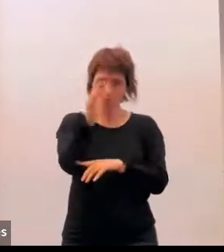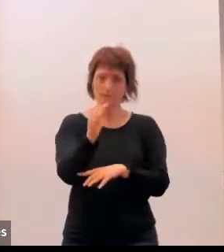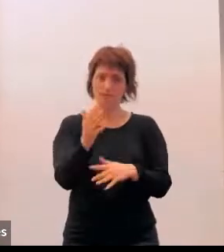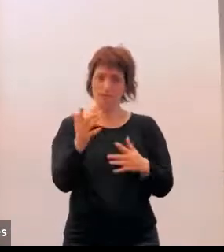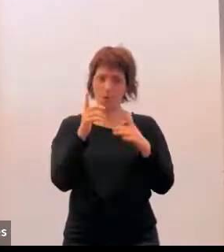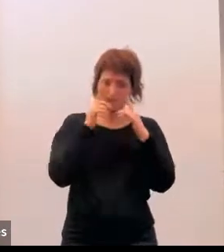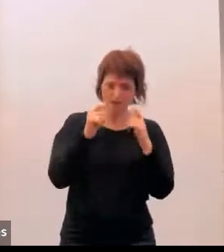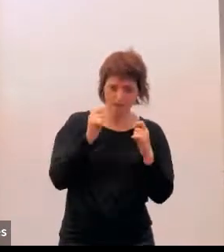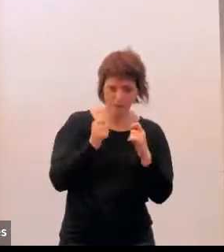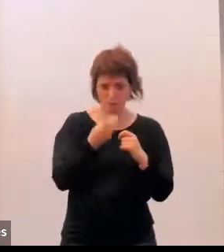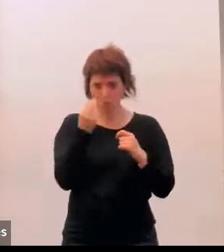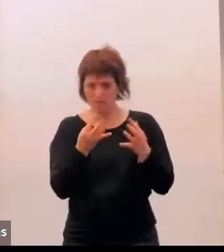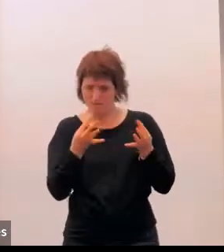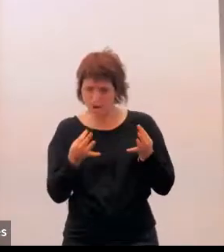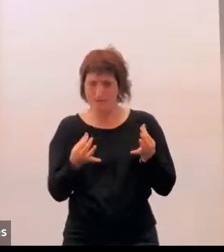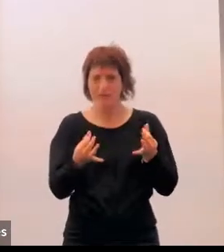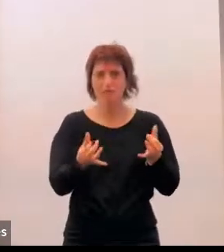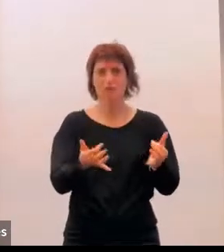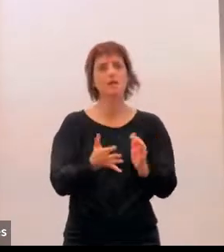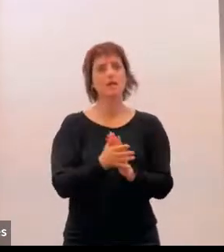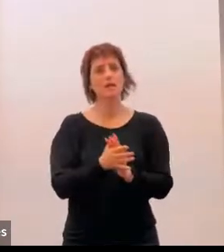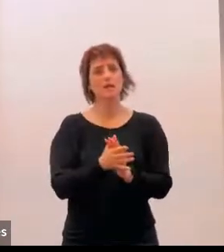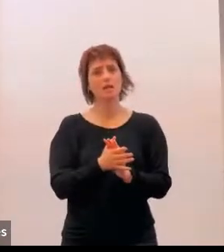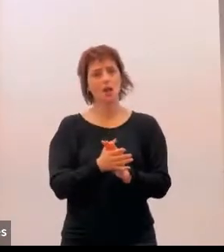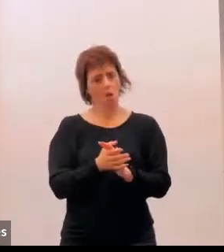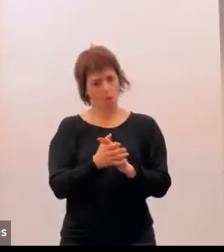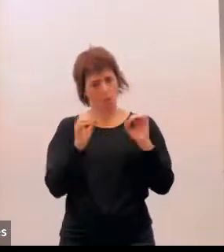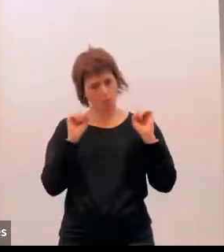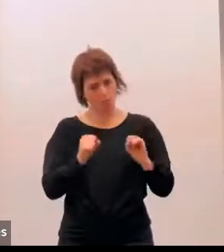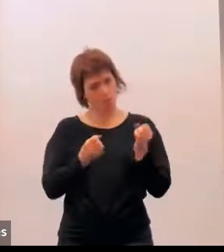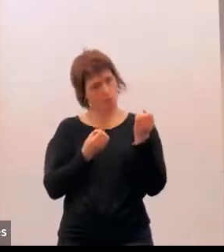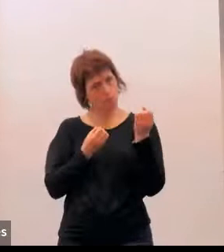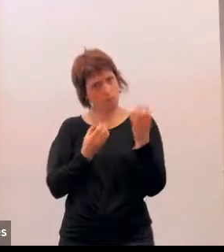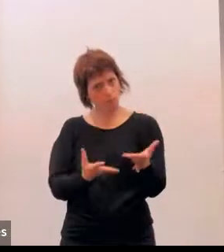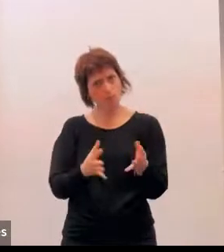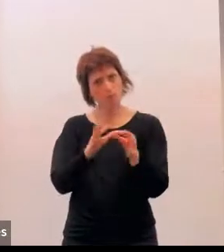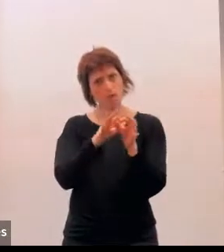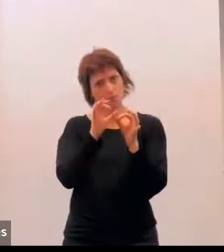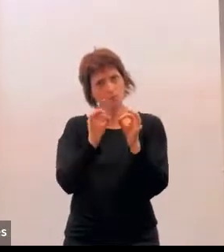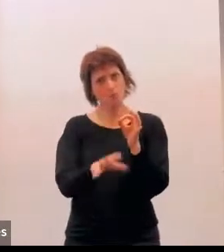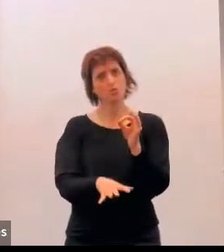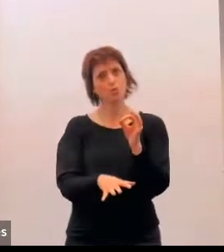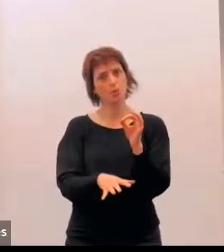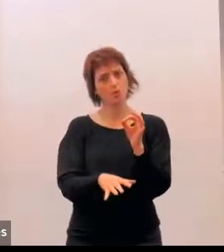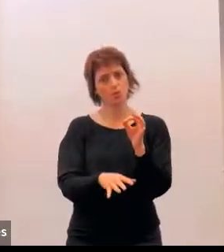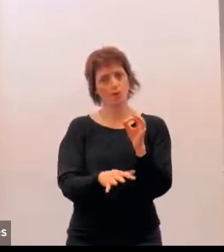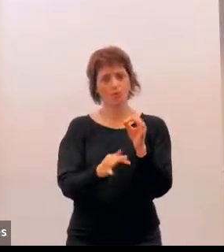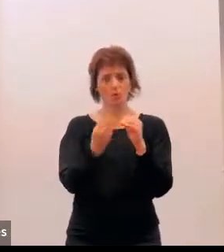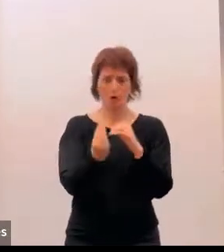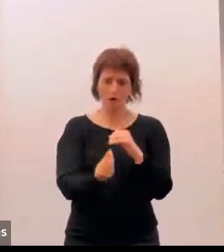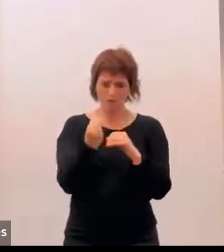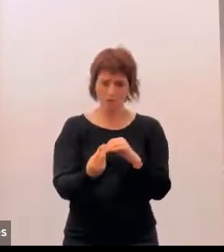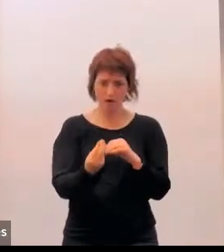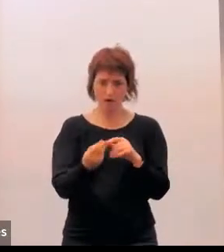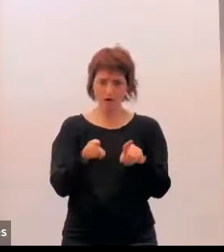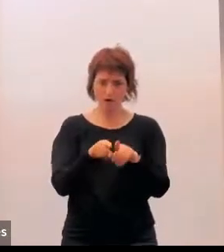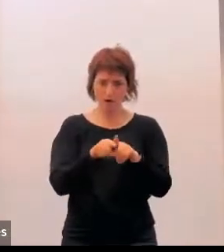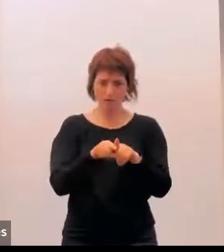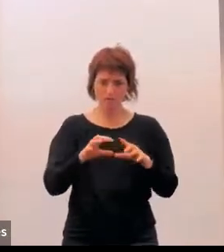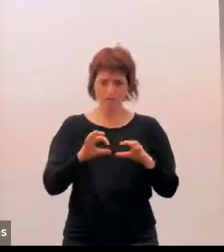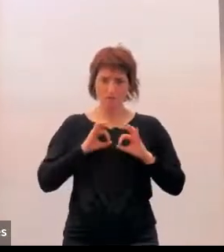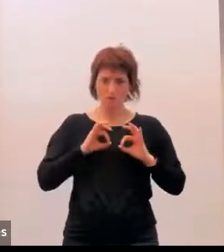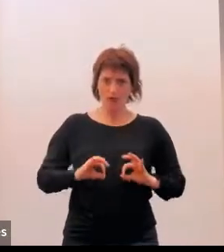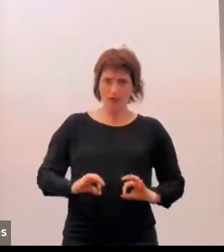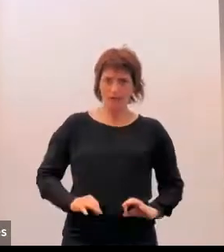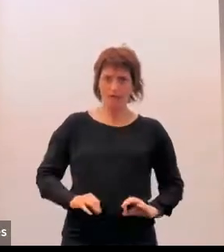enfants les plus fragiles. On sait proposer des solutions pour que les enfants aient une scolarité la